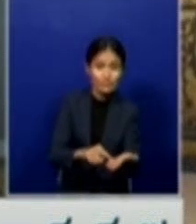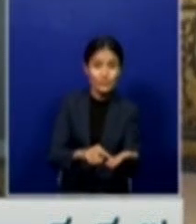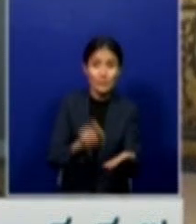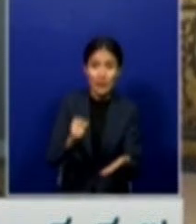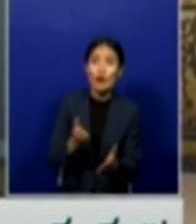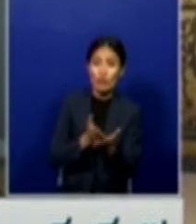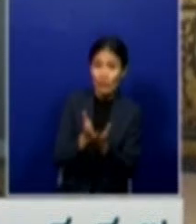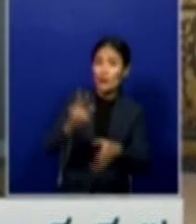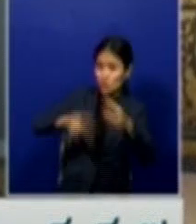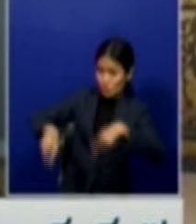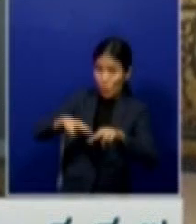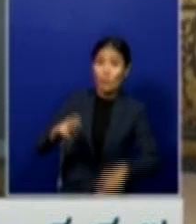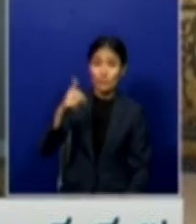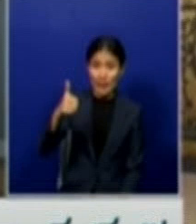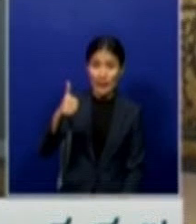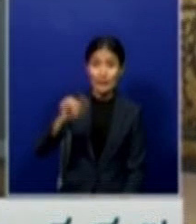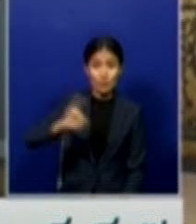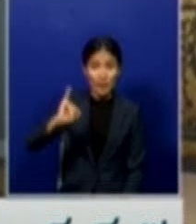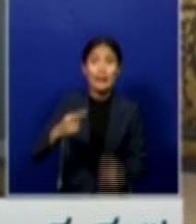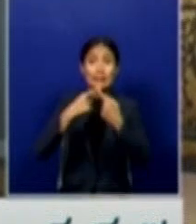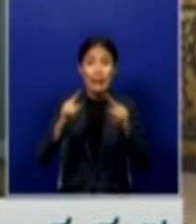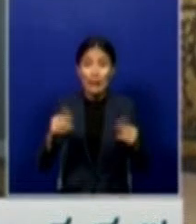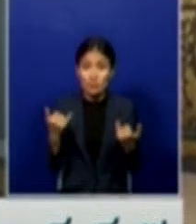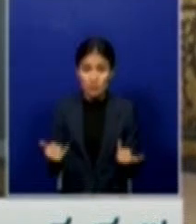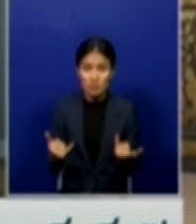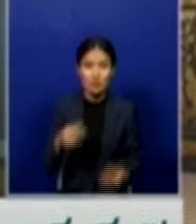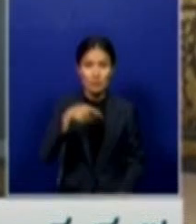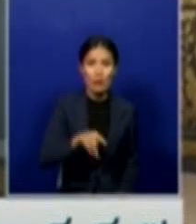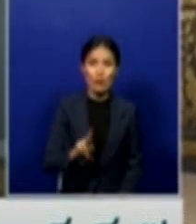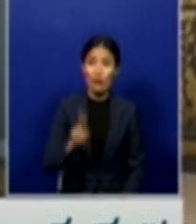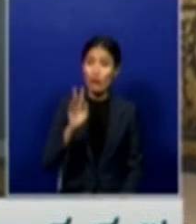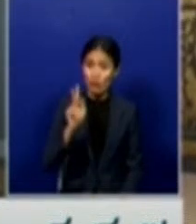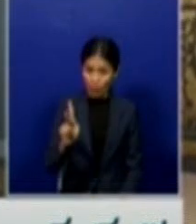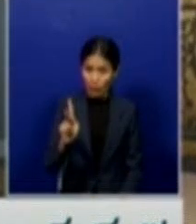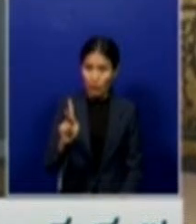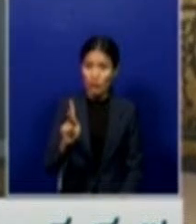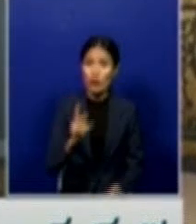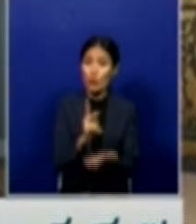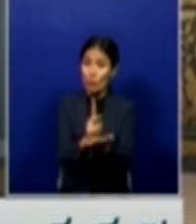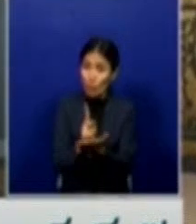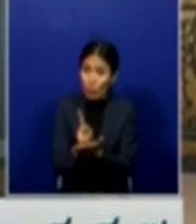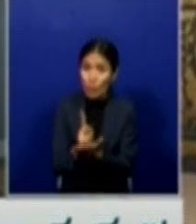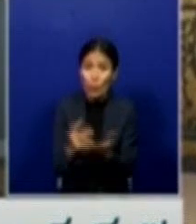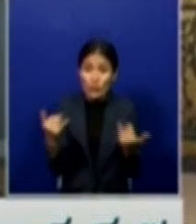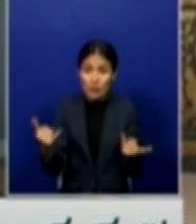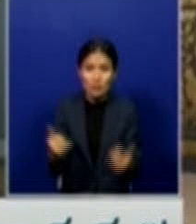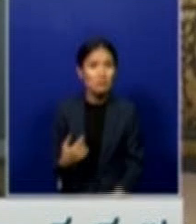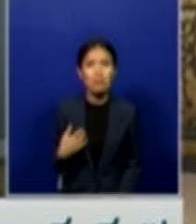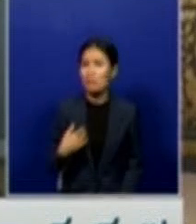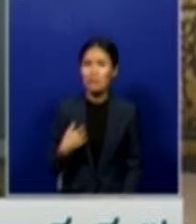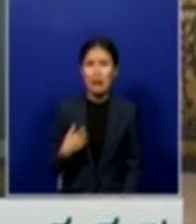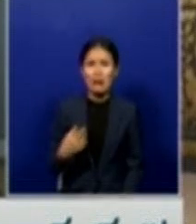อบได้แต่ในกรณีนี้นะครับตัวเลขแค่3ตัวนะครับตรวจสอบยากมากแล้วเป็นไปไม่ได้เลยเพราะฉะนั้นผมอยากจะฝากเป็นประเ